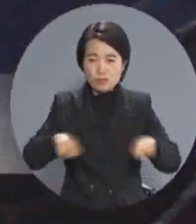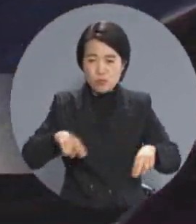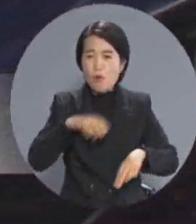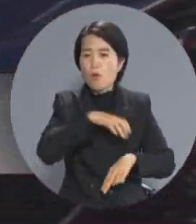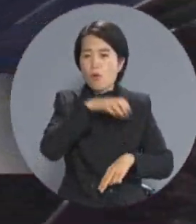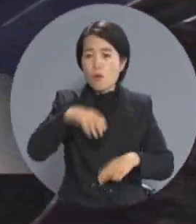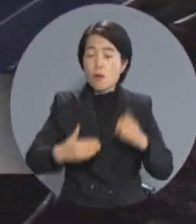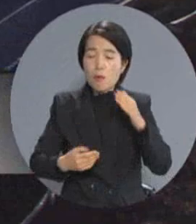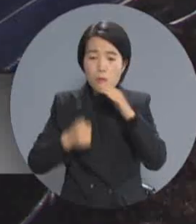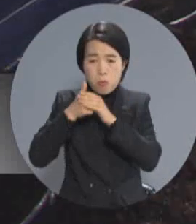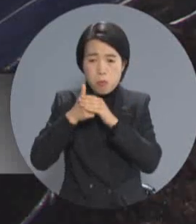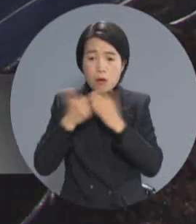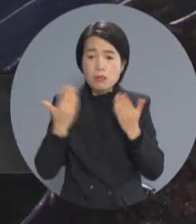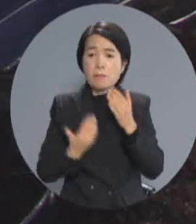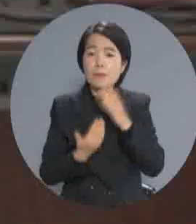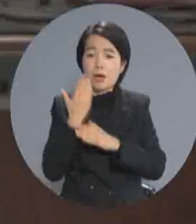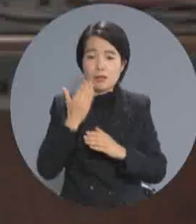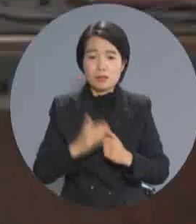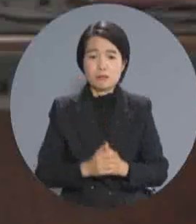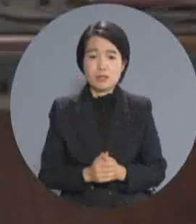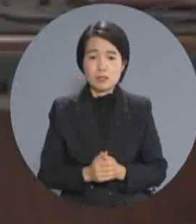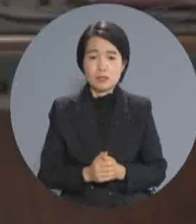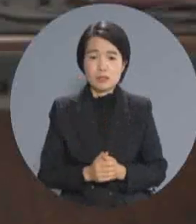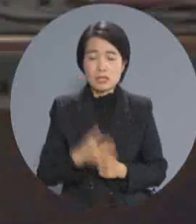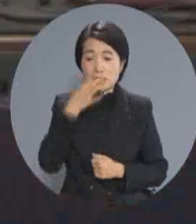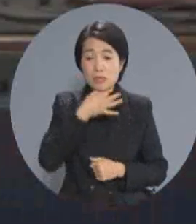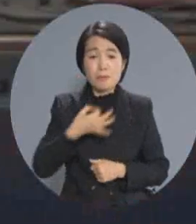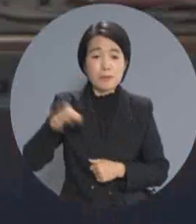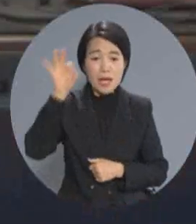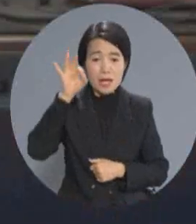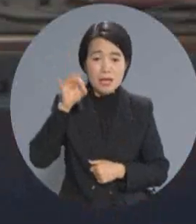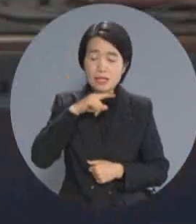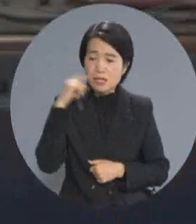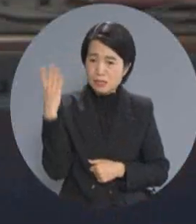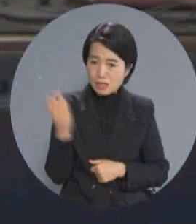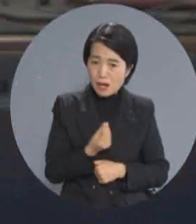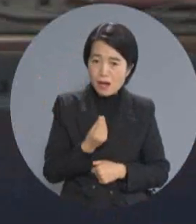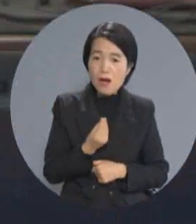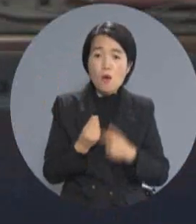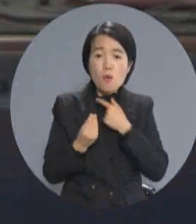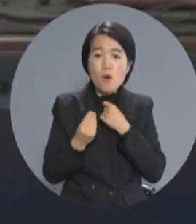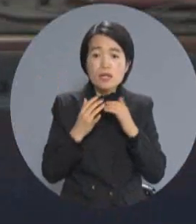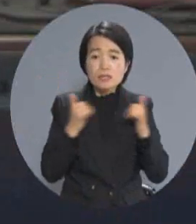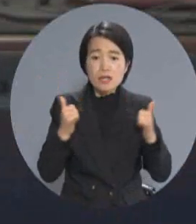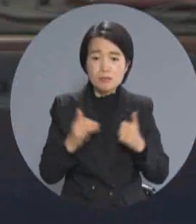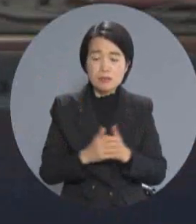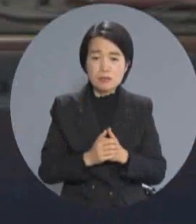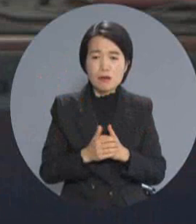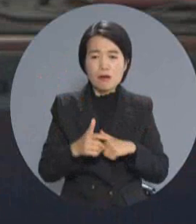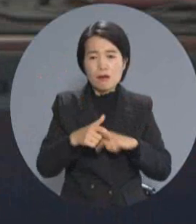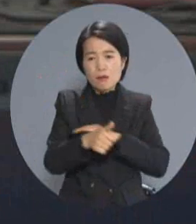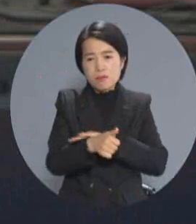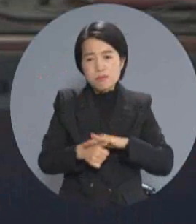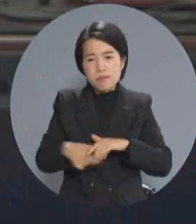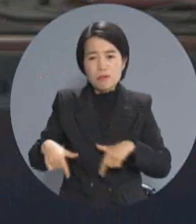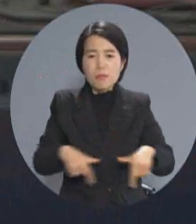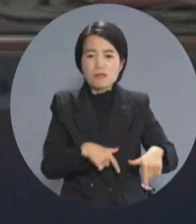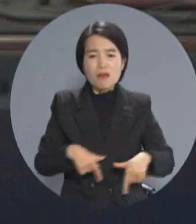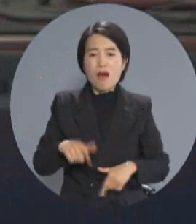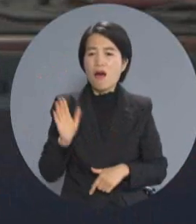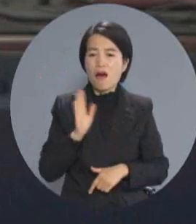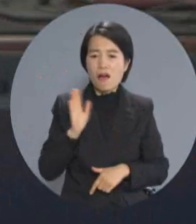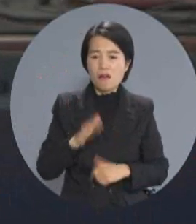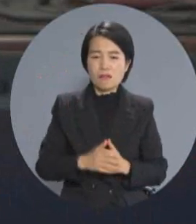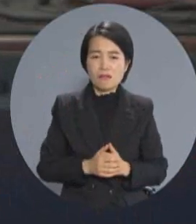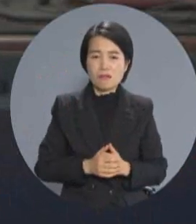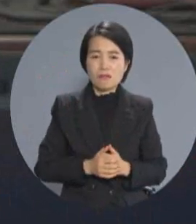나오는 보기 드문 일이 벌어졌습니다. 고금리에다가 이제 대출을 받고 싶었던 분들도 고금리 때문에 좀